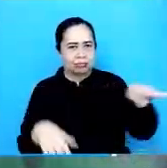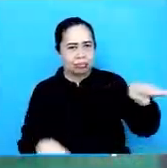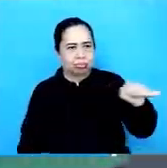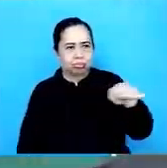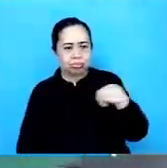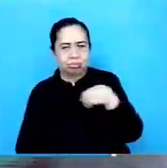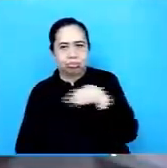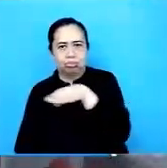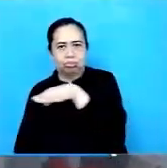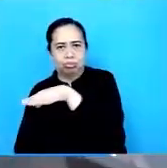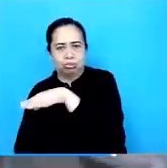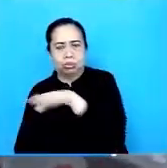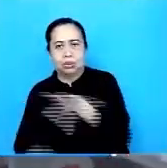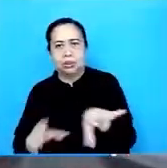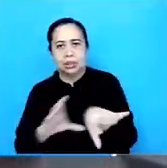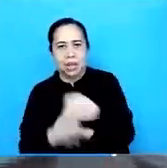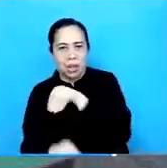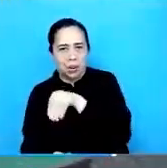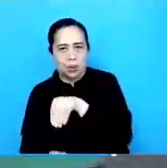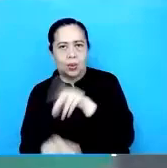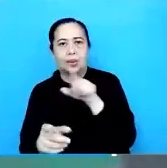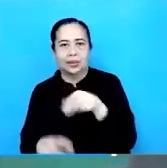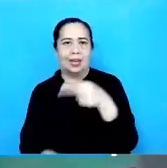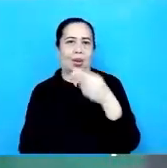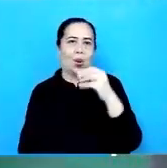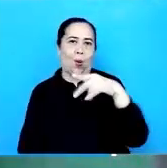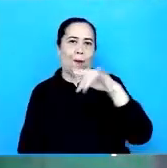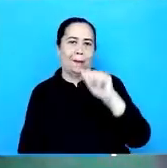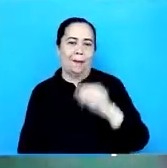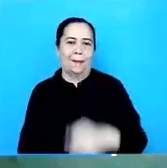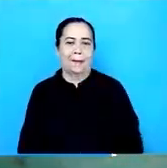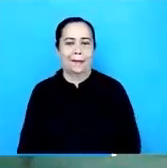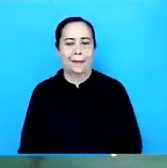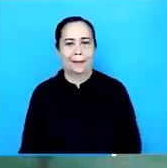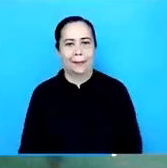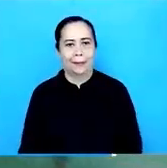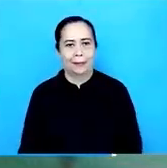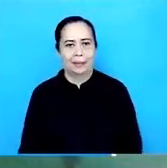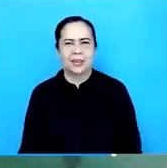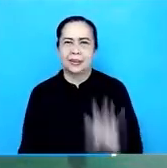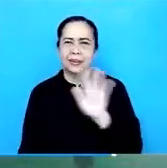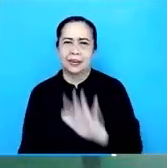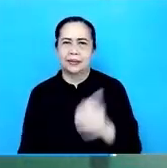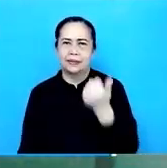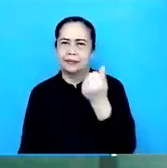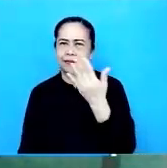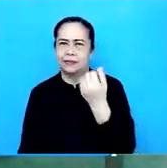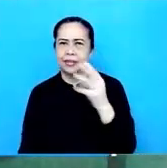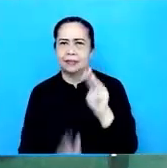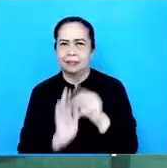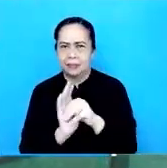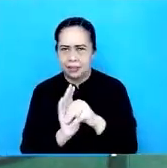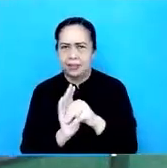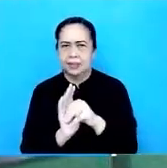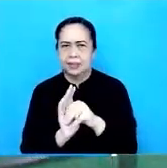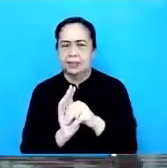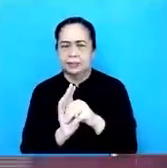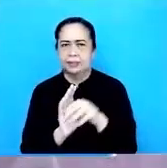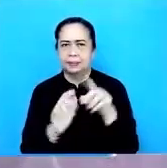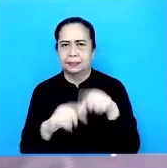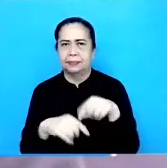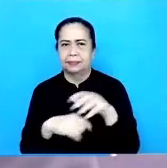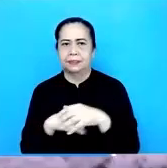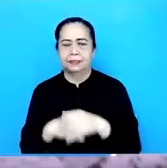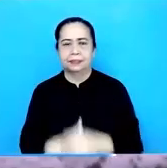Tapos, lalabas dito ngayon yung hopya. Okay. Yan. It takes about 15 minutes to 15 minutes per tray. Yeah. Bago